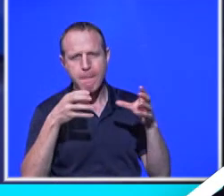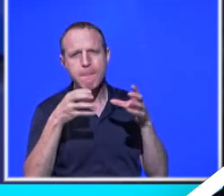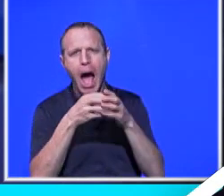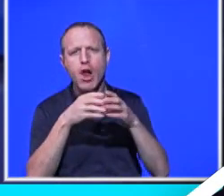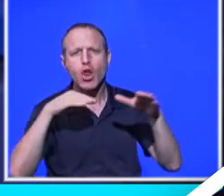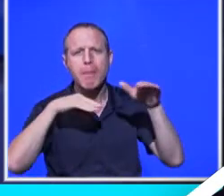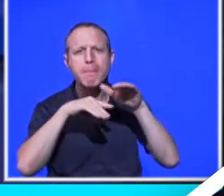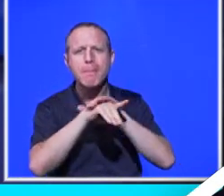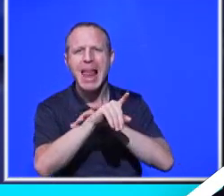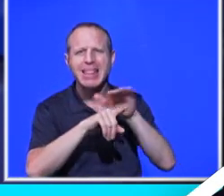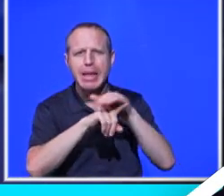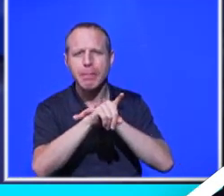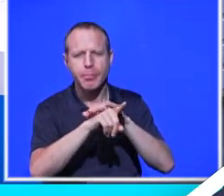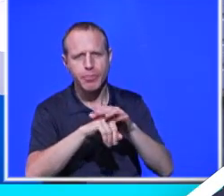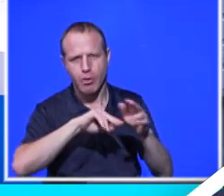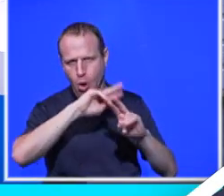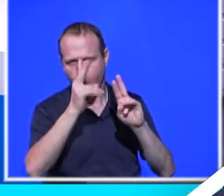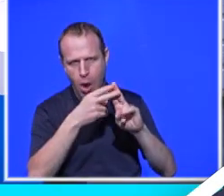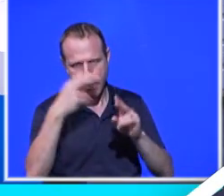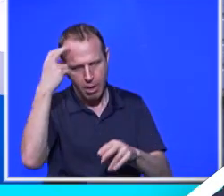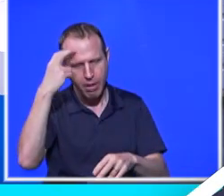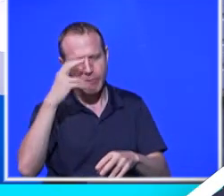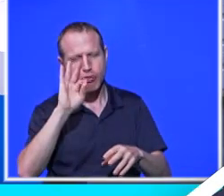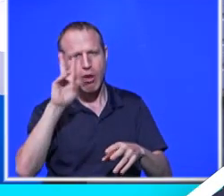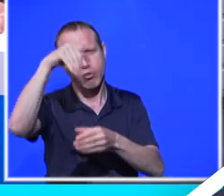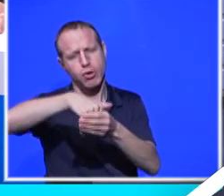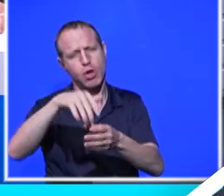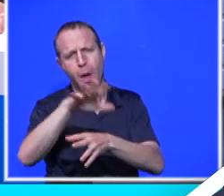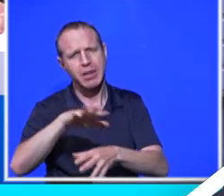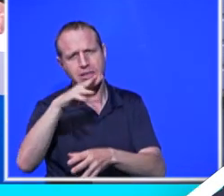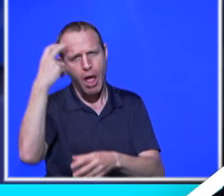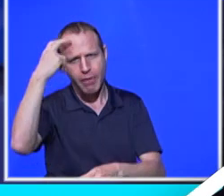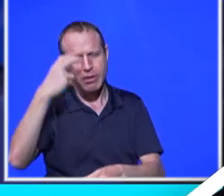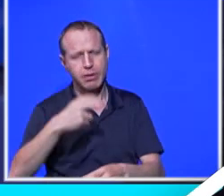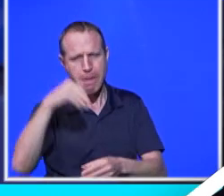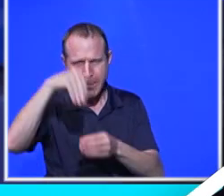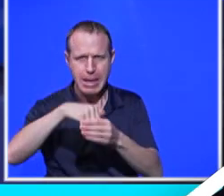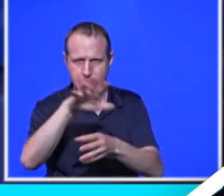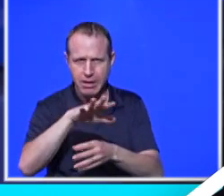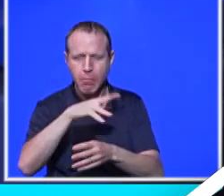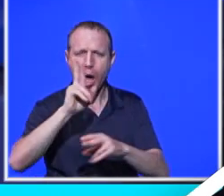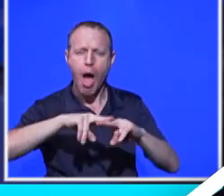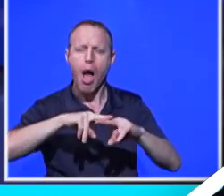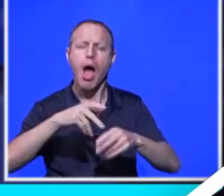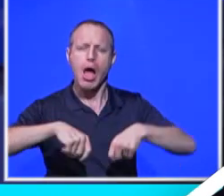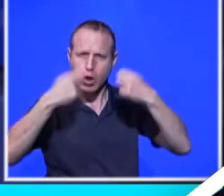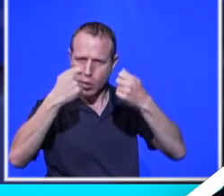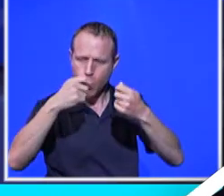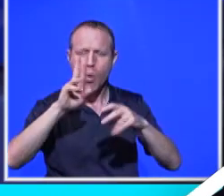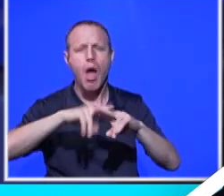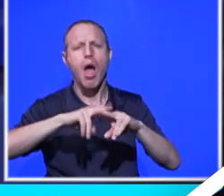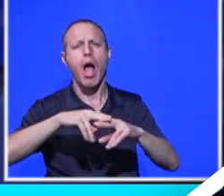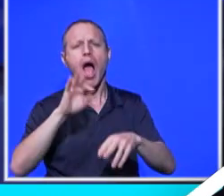בכל העולם הערבי, שמחנות פליטים של פלסטינים. בלבנון, אם ניקח לדוגמה את לבנון, נכון. פנים מגזרית. אחר כך זה נושא החינוך, אחר כך זה